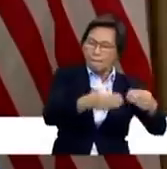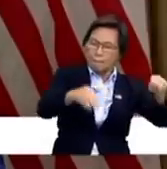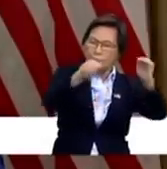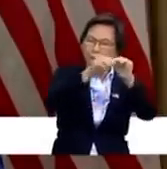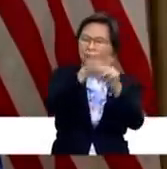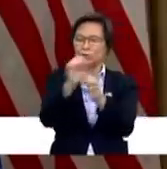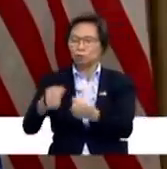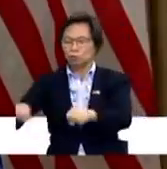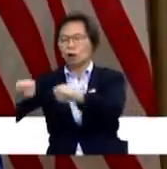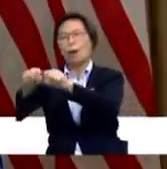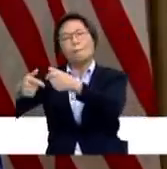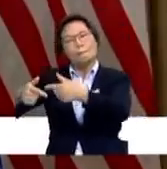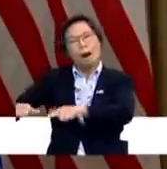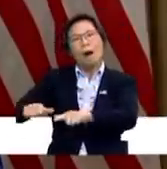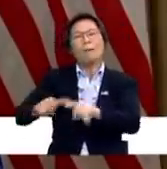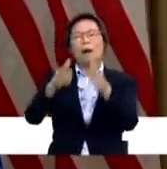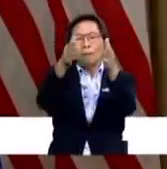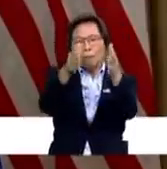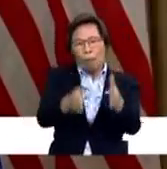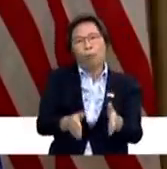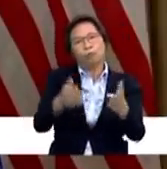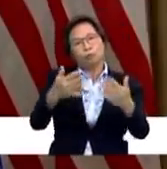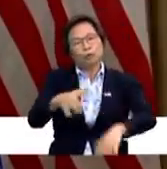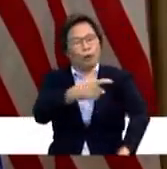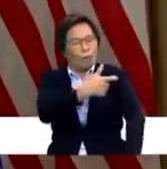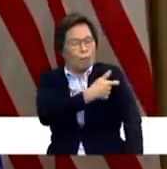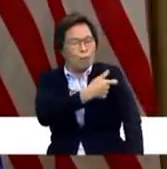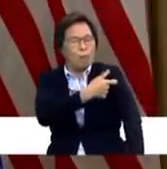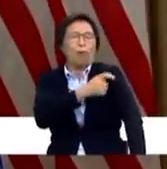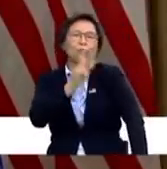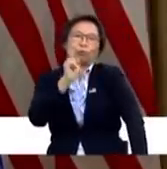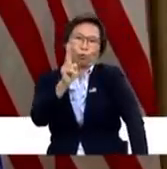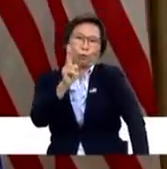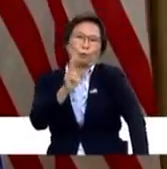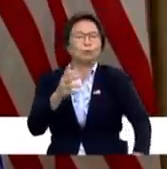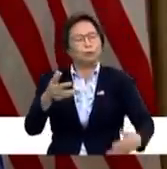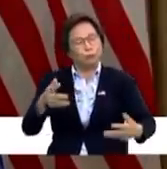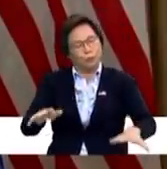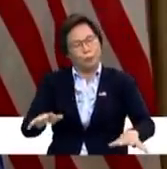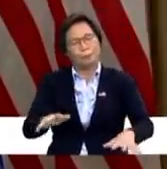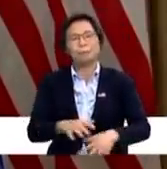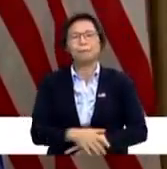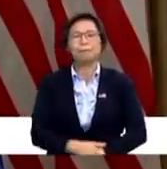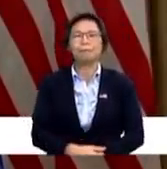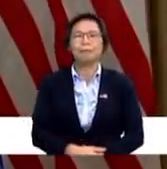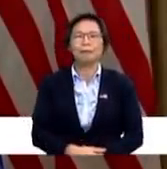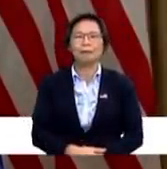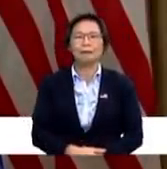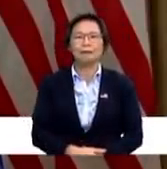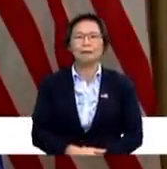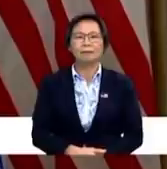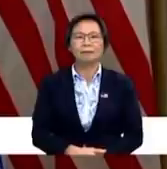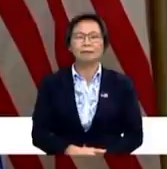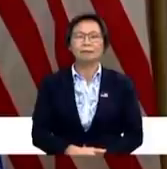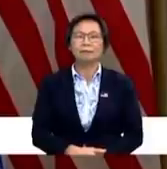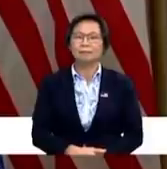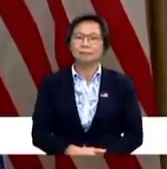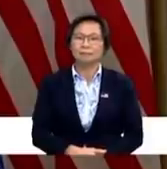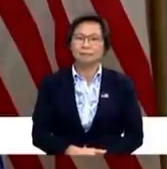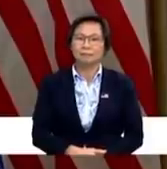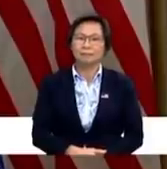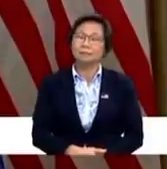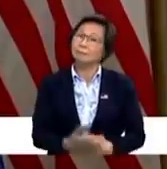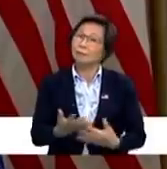dan Surau bagi jemaah yang telah menerima vaksinasi lengkap di bulan ini juga terpakai